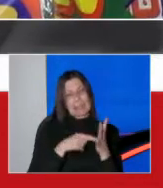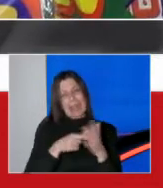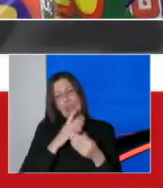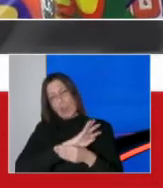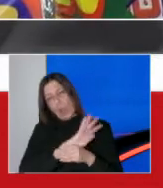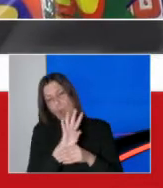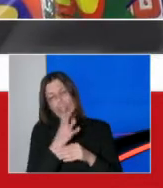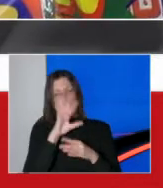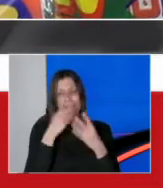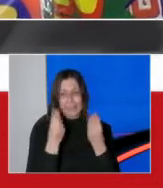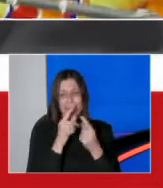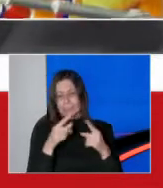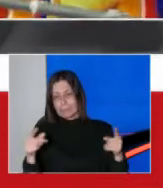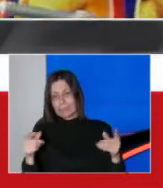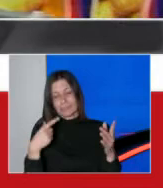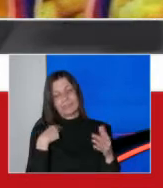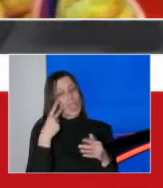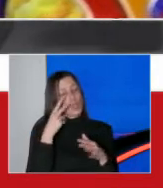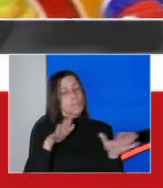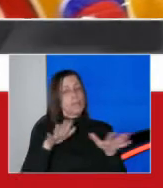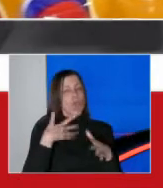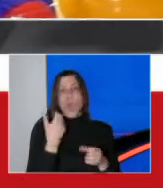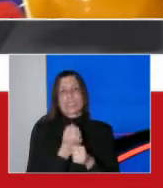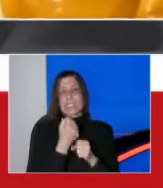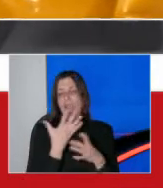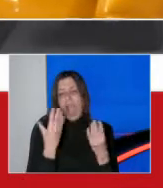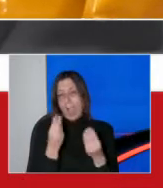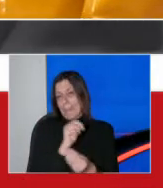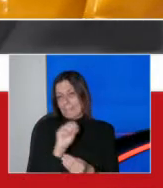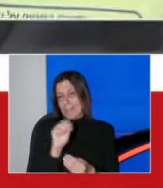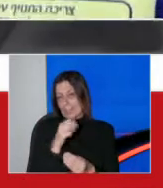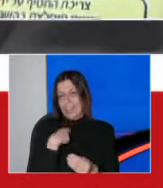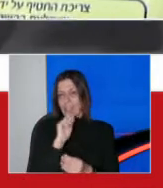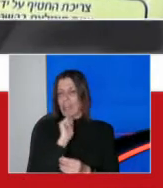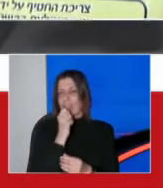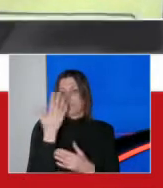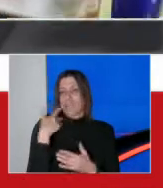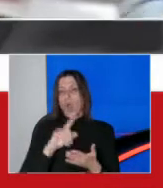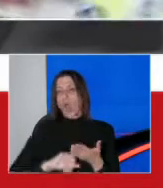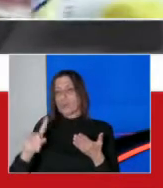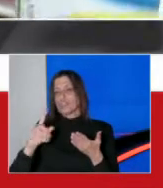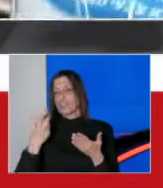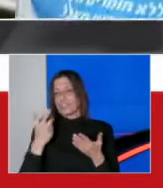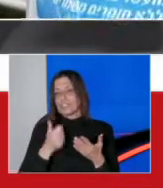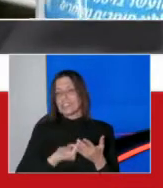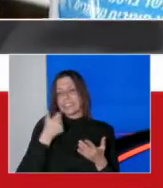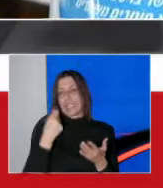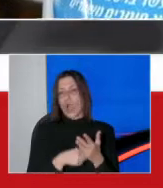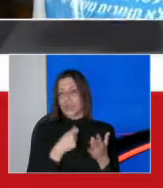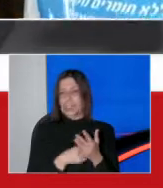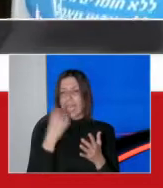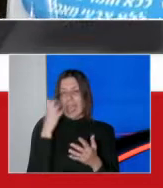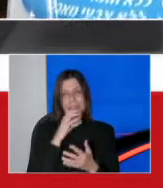העניינים, ומנגד ראינו שהממשלה לא עושה הרבה בנושא. אתה יודע, אני ראיינתי לפני חודש את שר האוצר